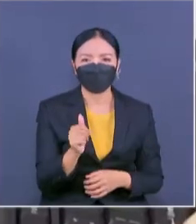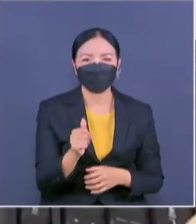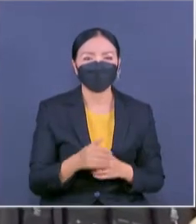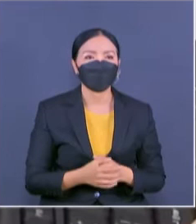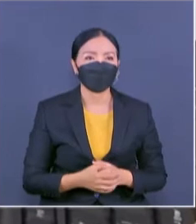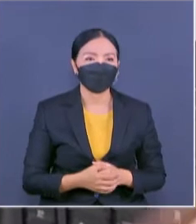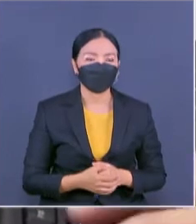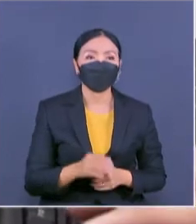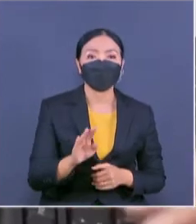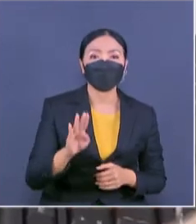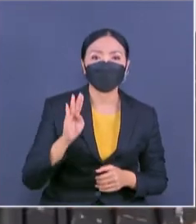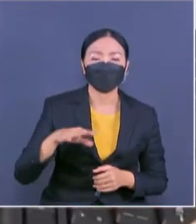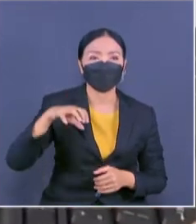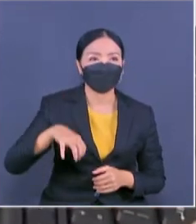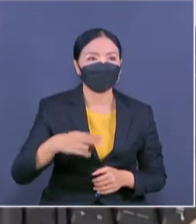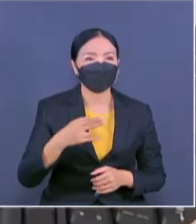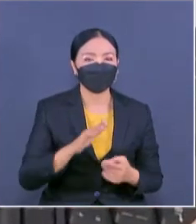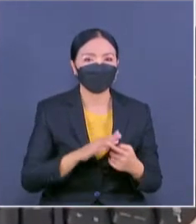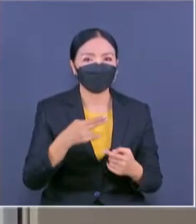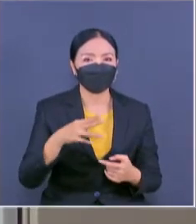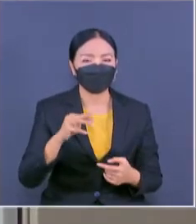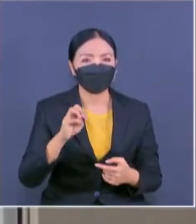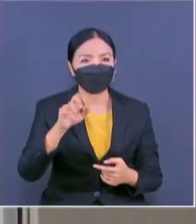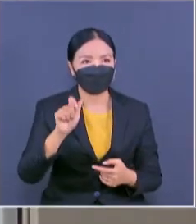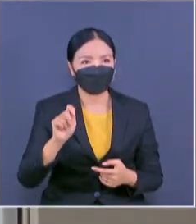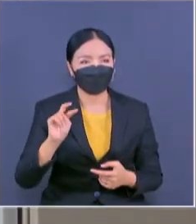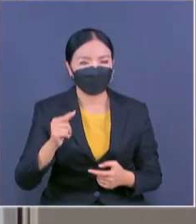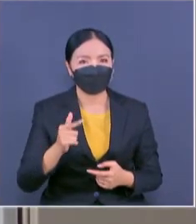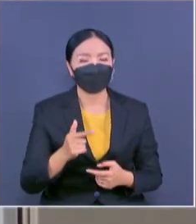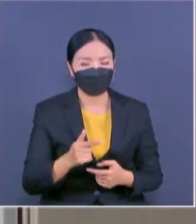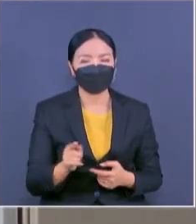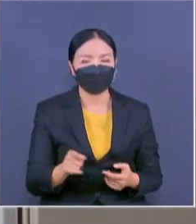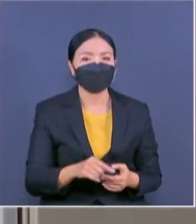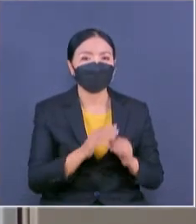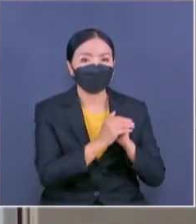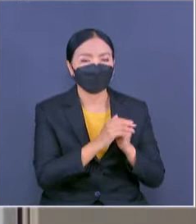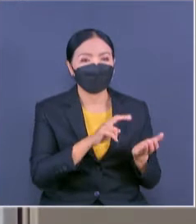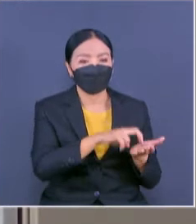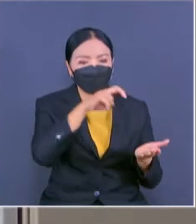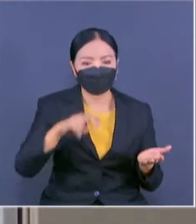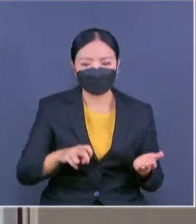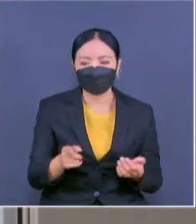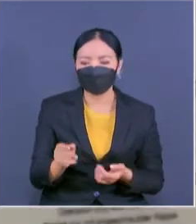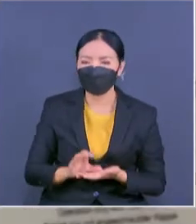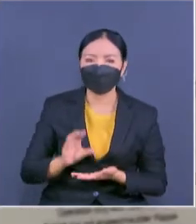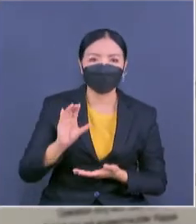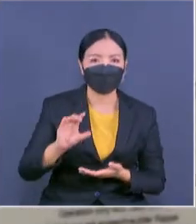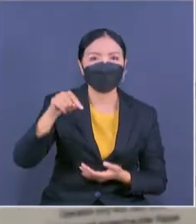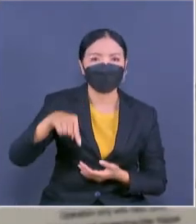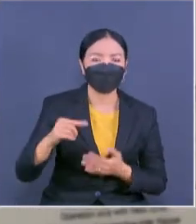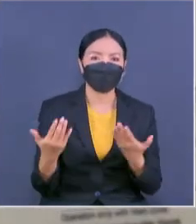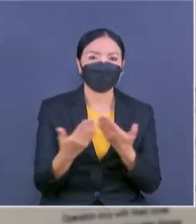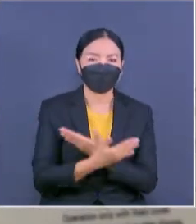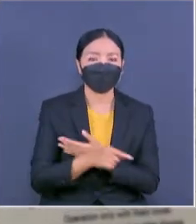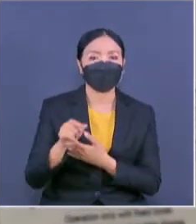ขณะที่หลายบริษัทเหมืองคริปโตที่ถอนตัวออกจากจีนเพราะว่าถูกรัฐบาลปราบปรามก็หันมาทำธุรกิจในรัฐเท็กซัสเพราะว่